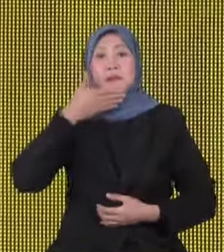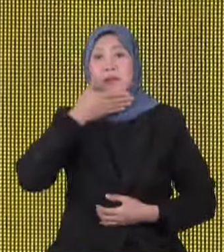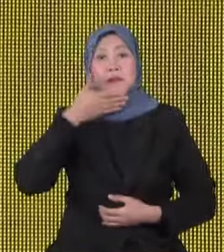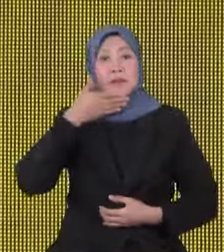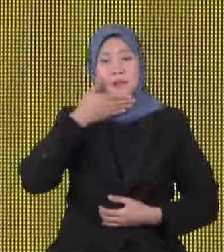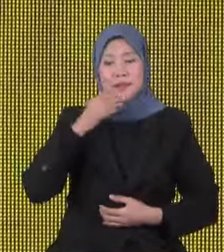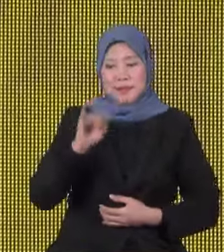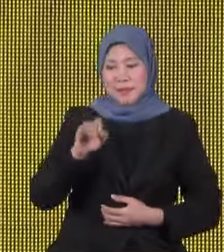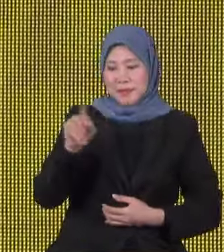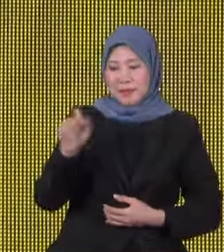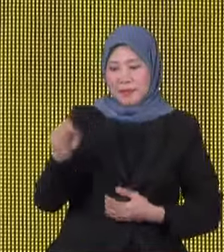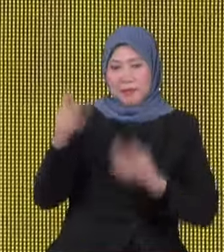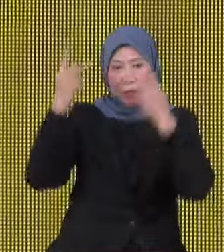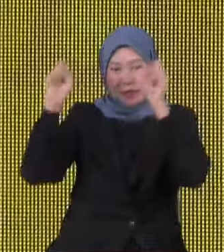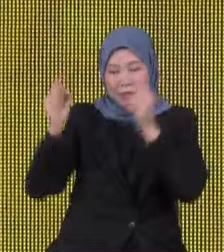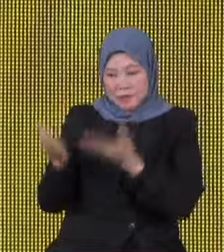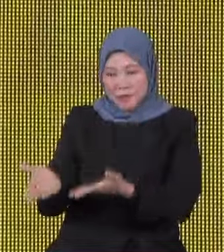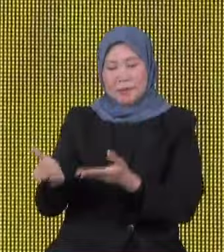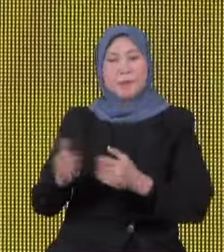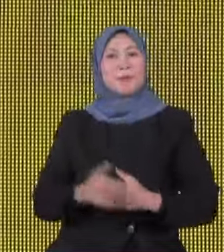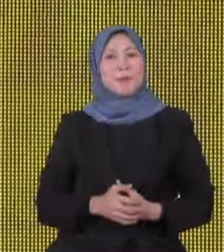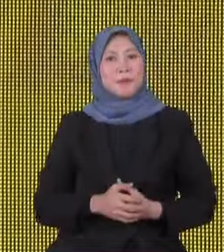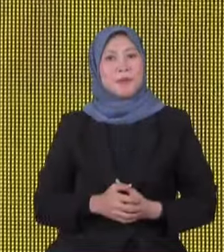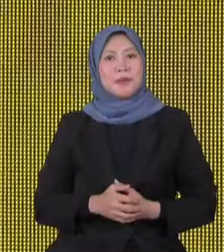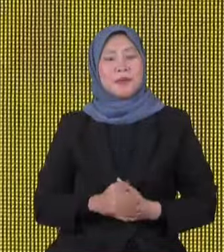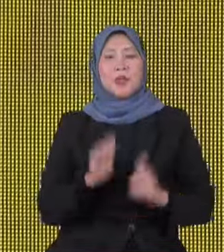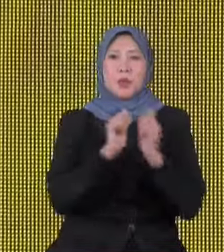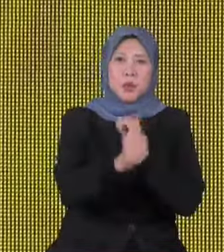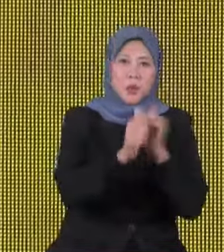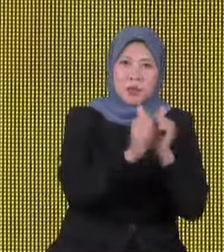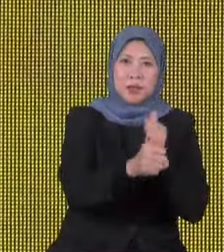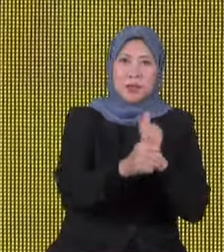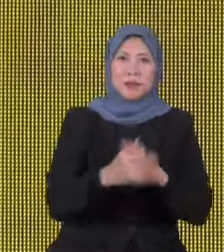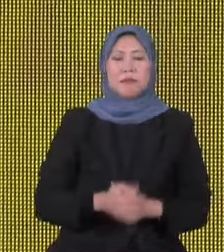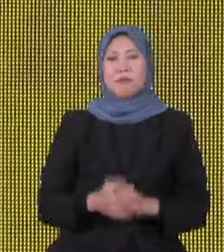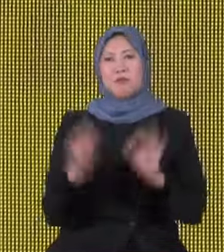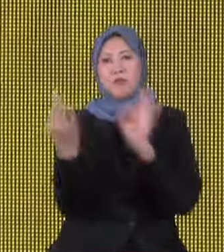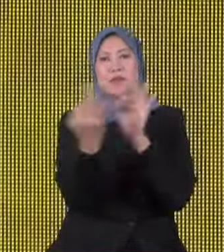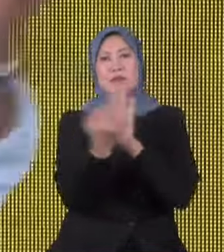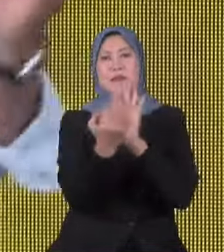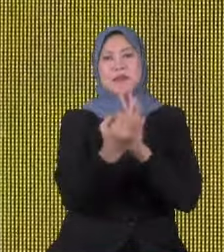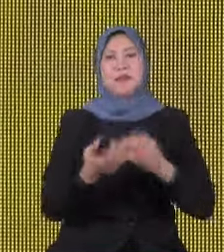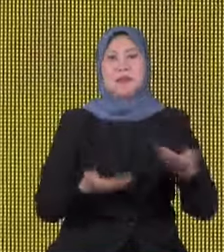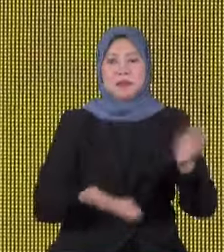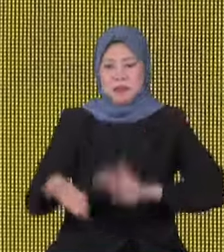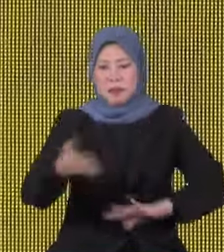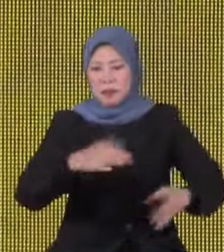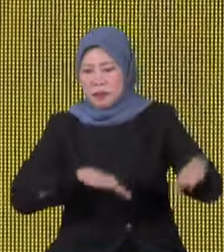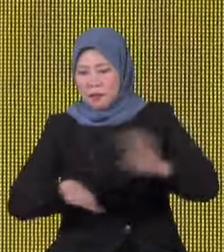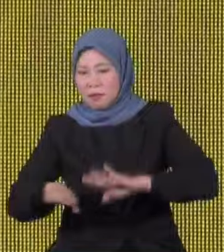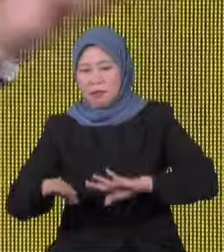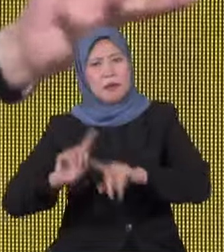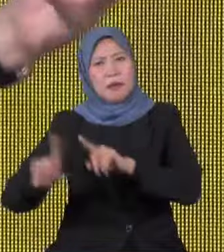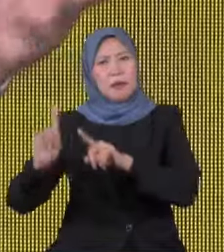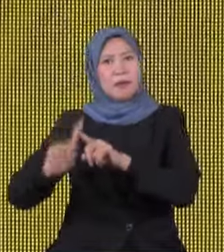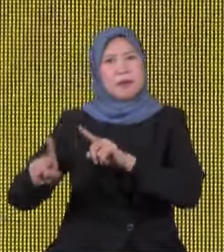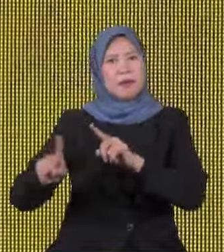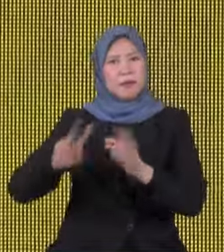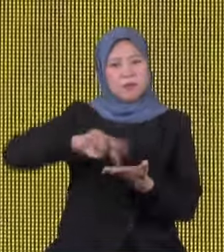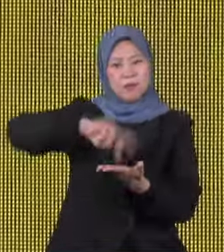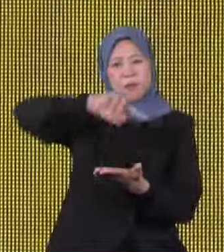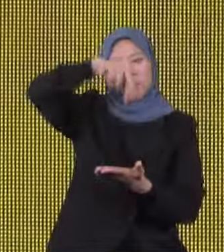Izzat, selain daripada kegiatan mereka, sukan, futsal, silat dan pelbagai